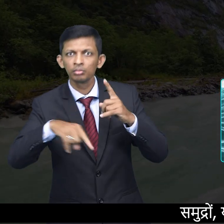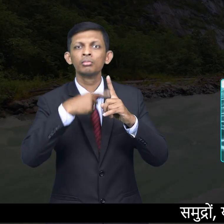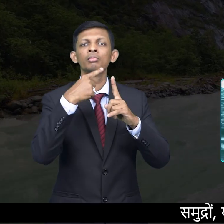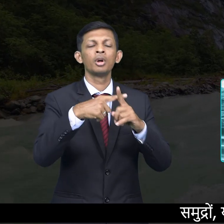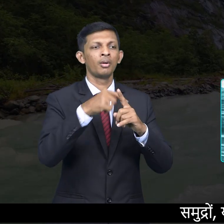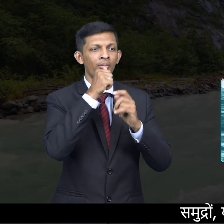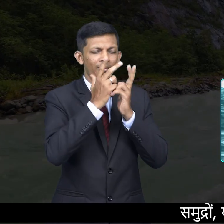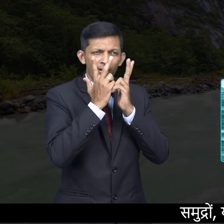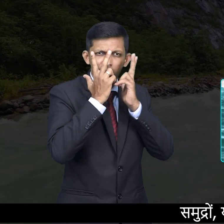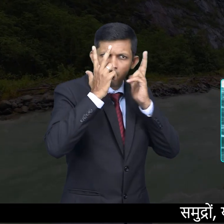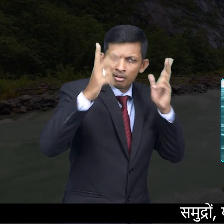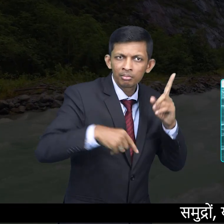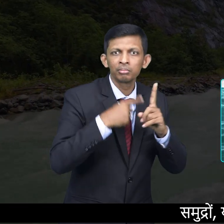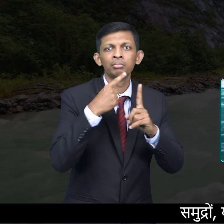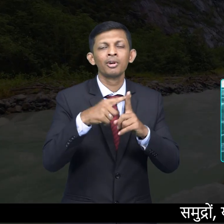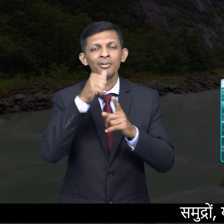है।